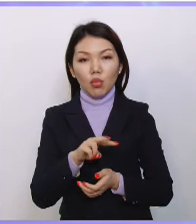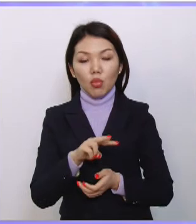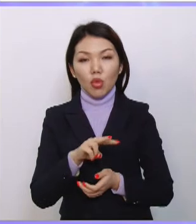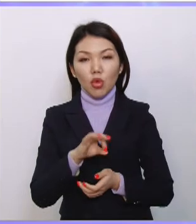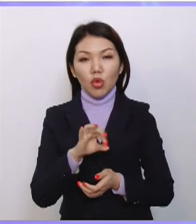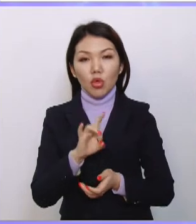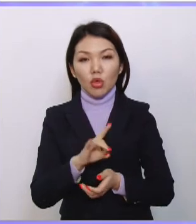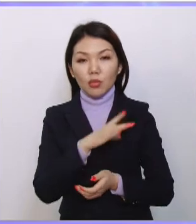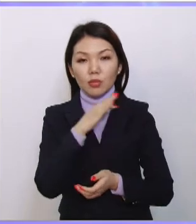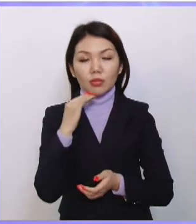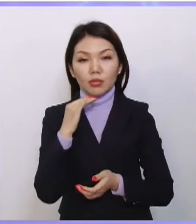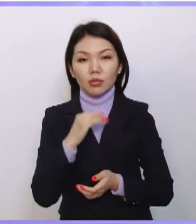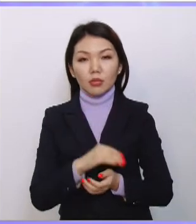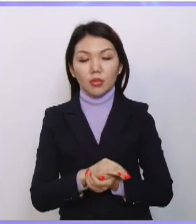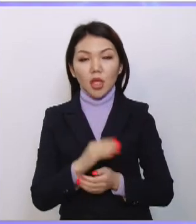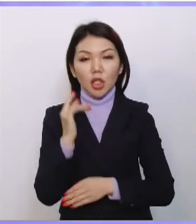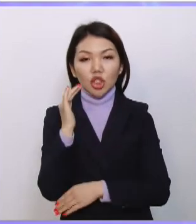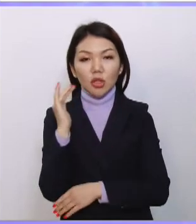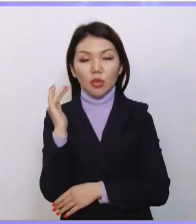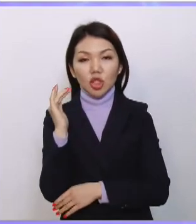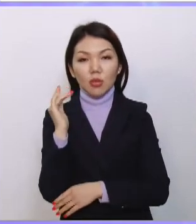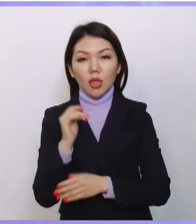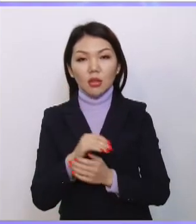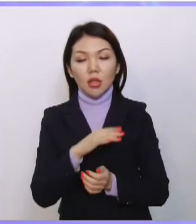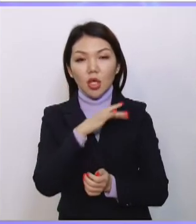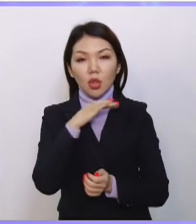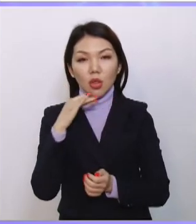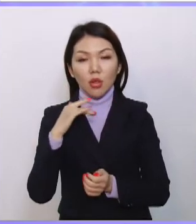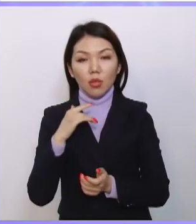Жемиш багында мөмөлөр көп.